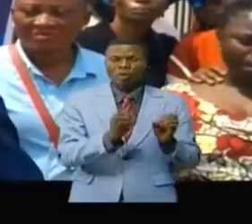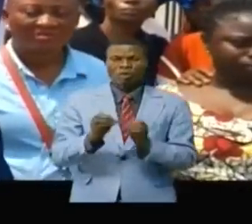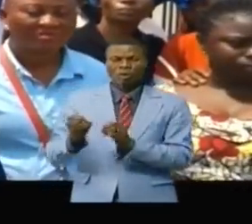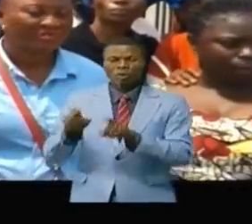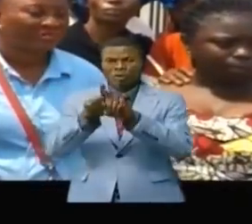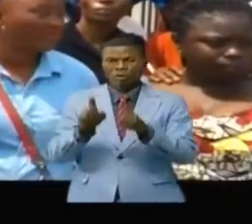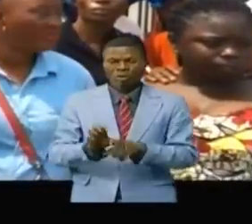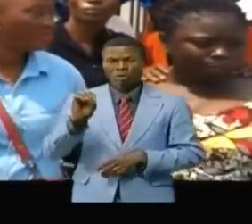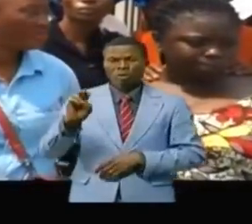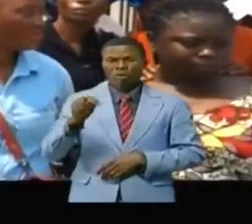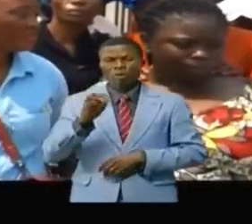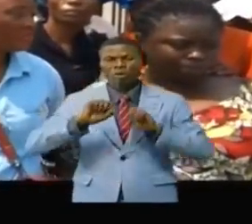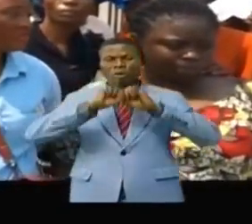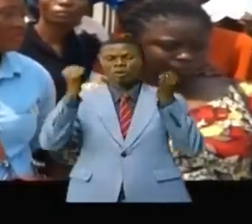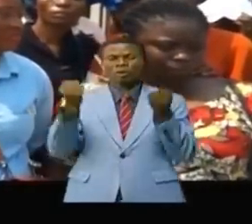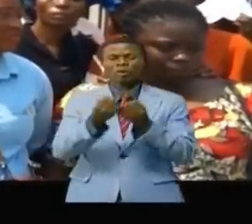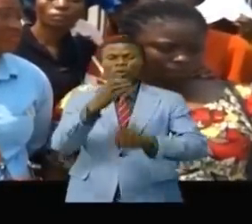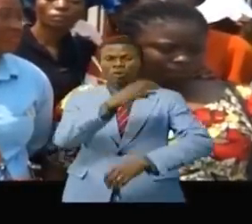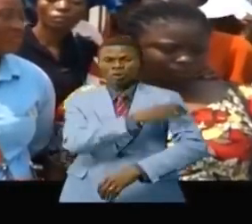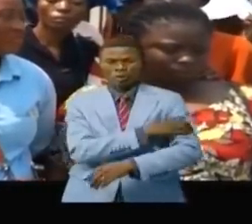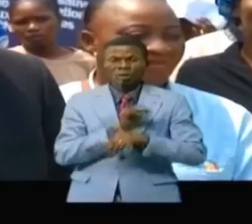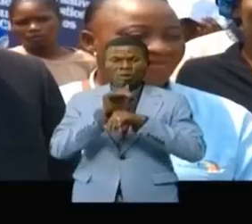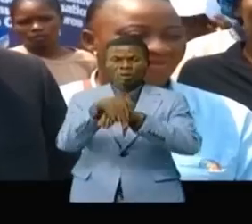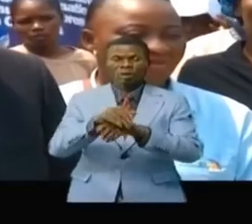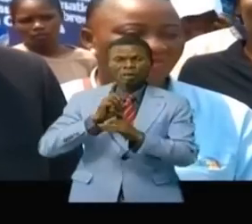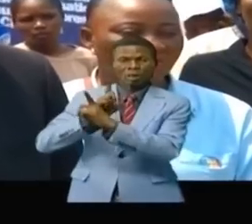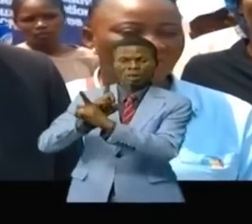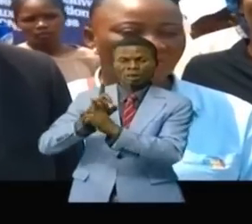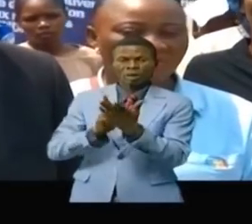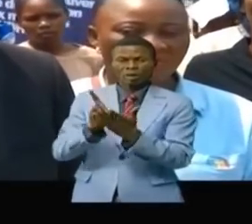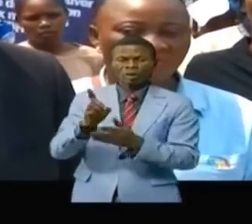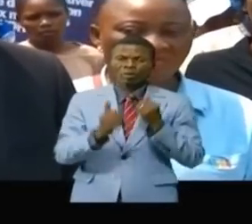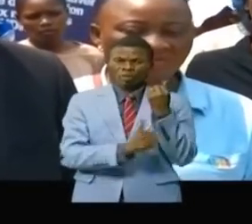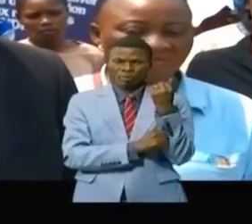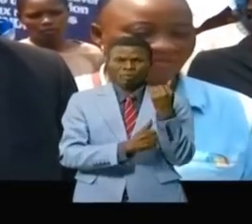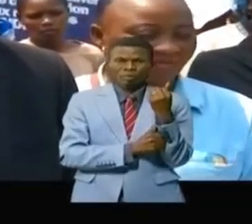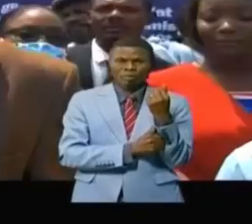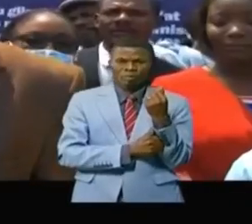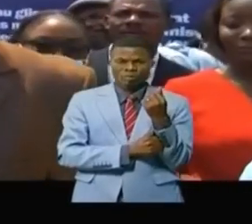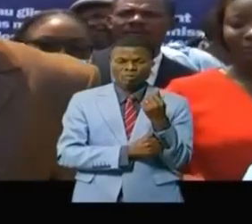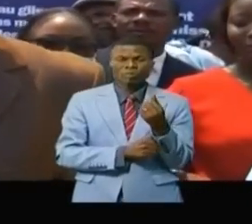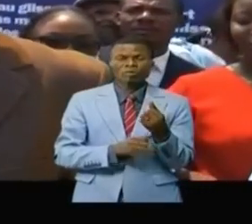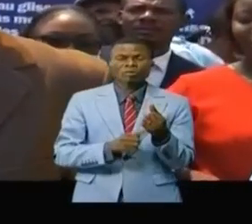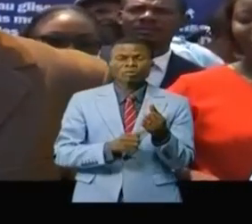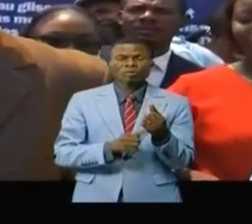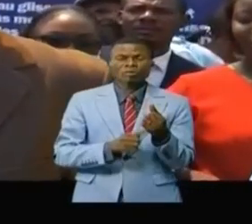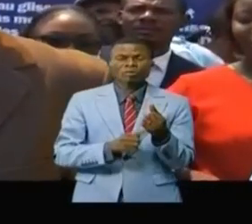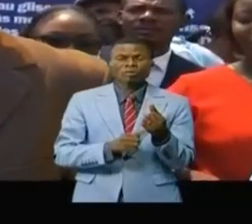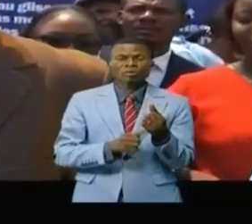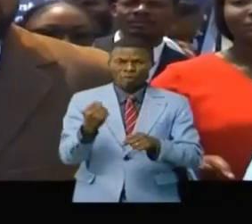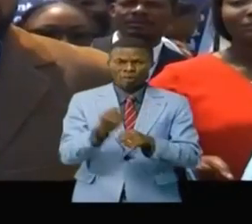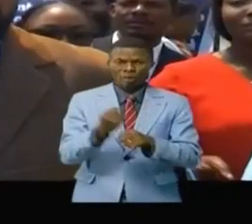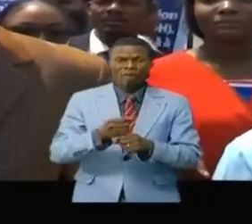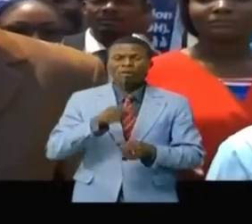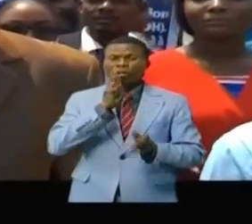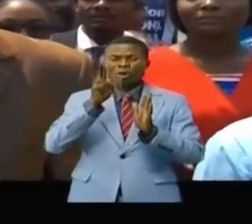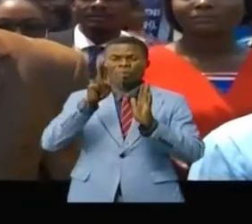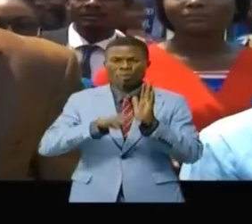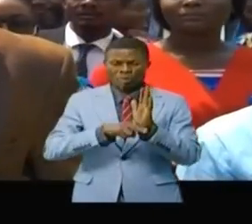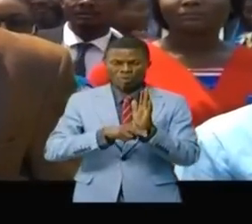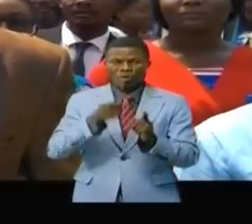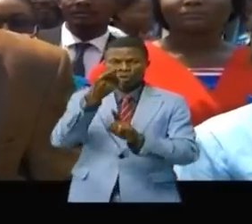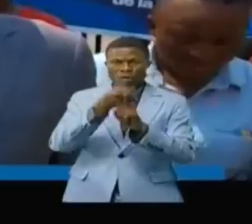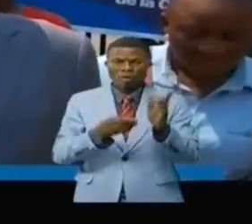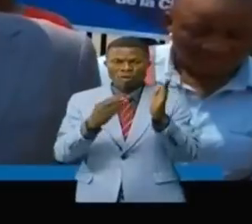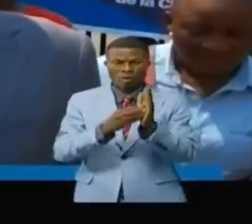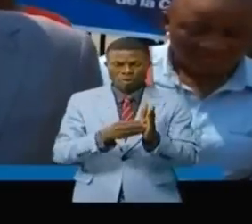et forces sociales de la société civile engagées dans la défense des droits de l'homme. Profitant de la rentrée parlementaire de la session ordinaire de septembre